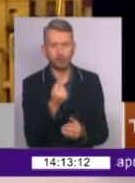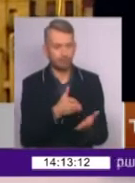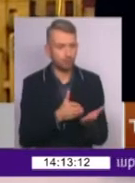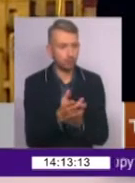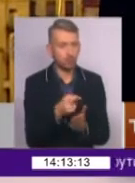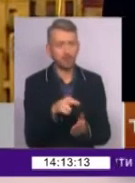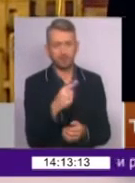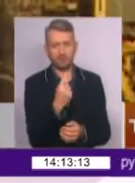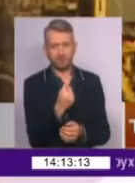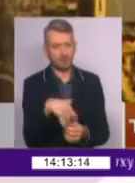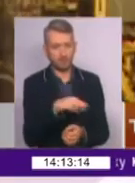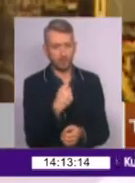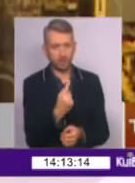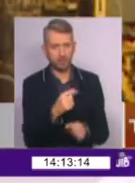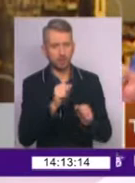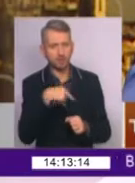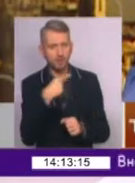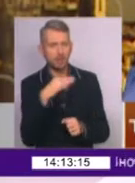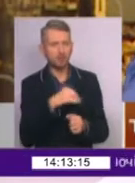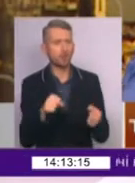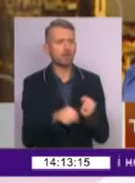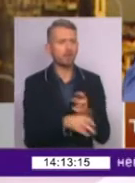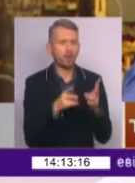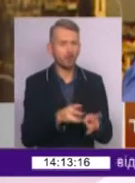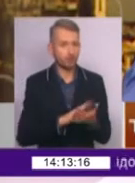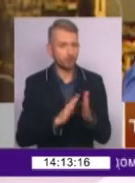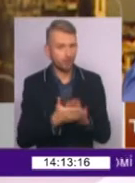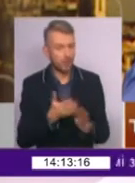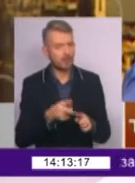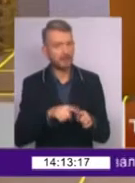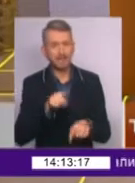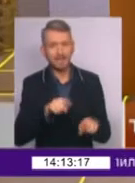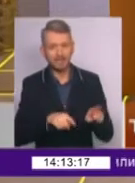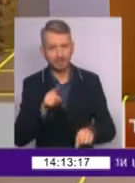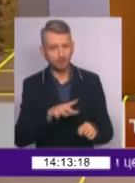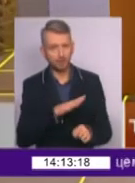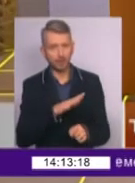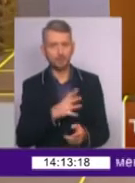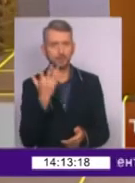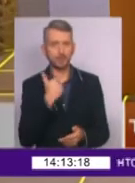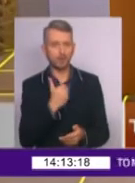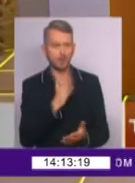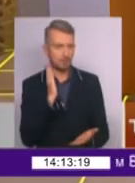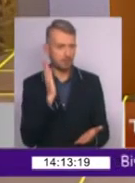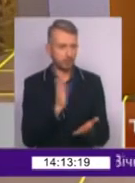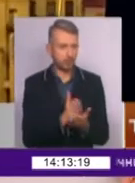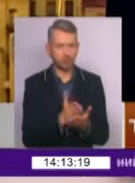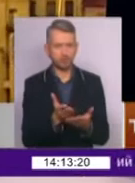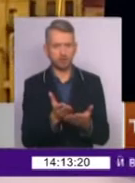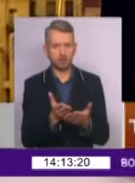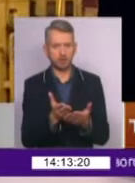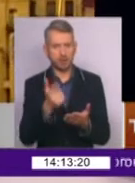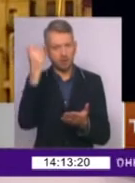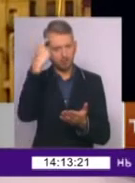всіх. Ми можемо говорити про якісь травматичні ситуації, це рідкість буває, коли безпосередньо пошкоджений